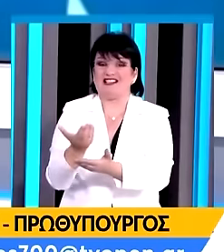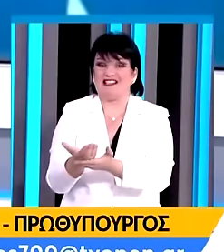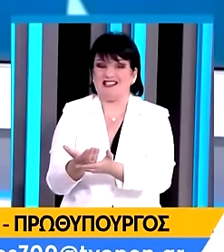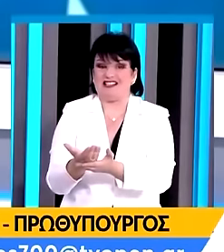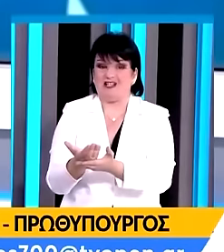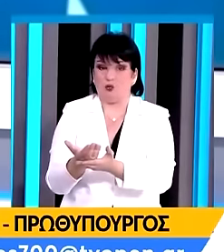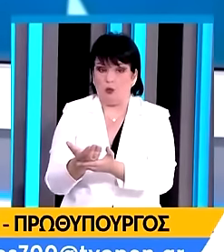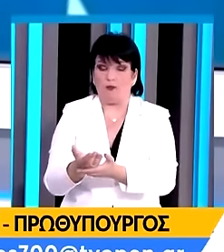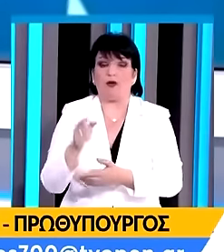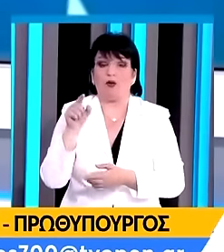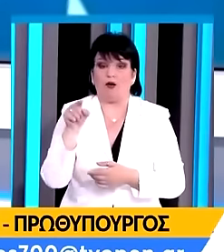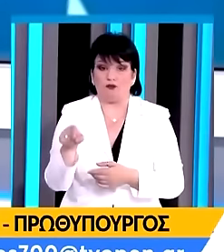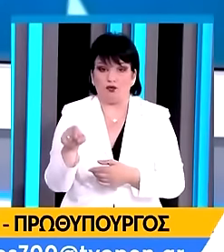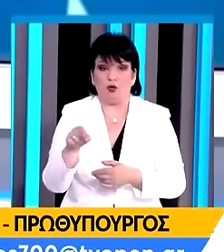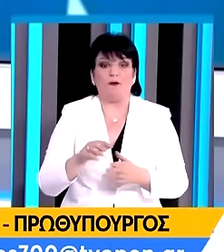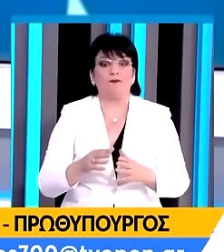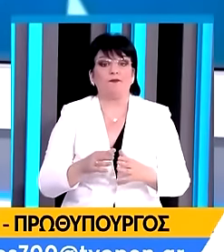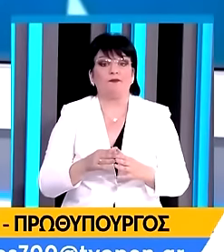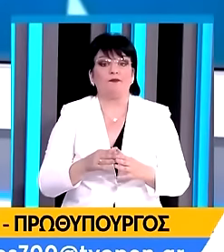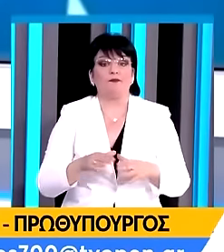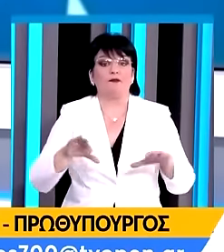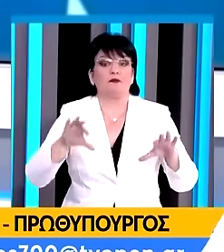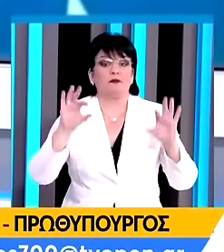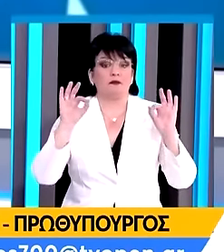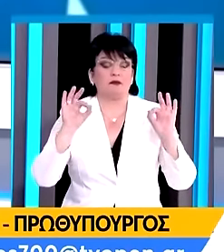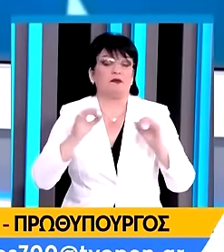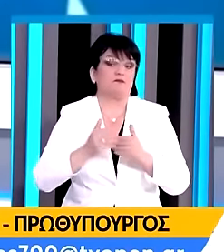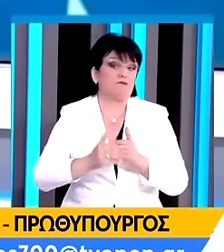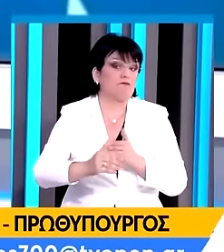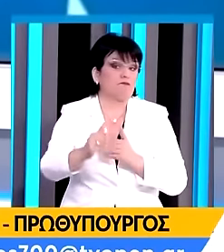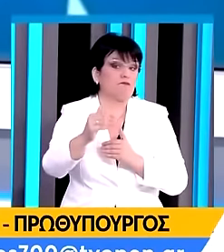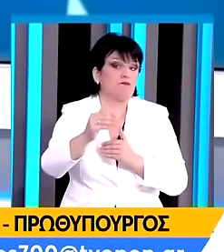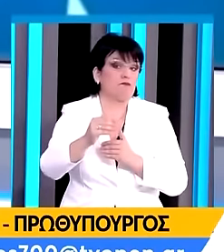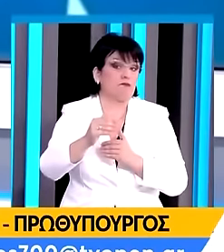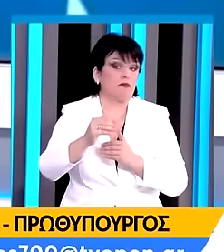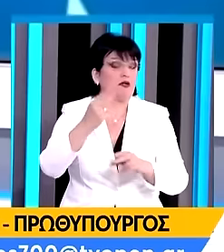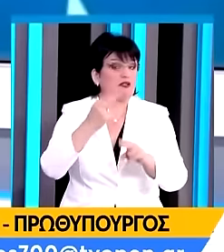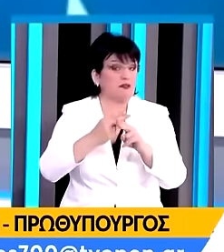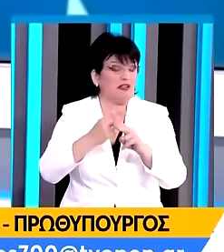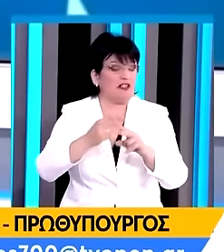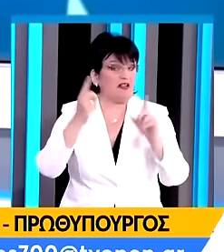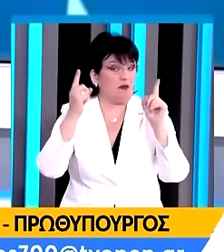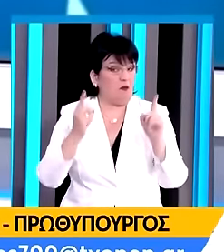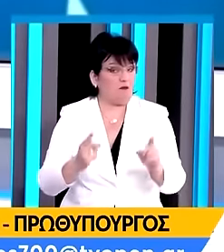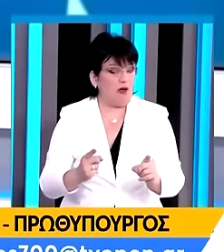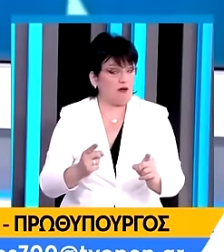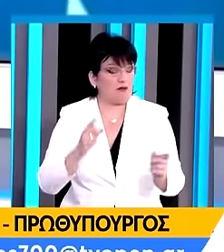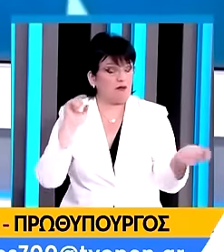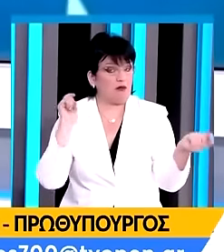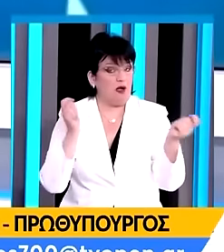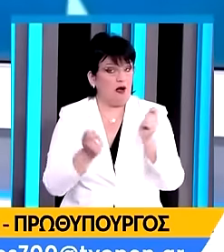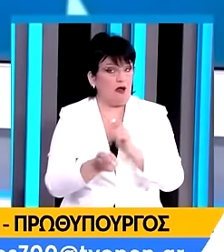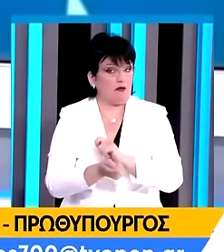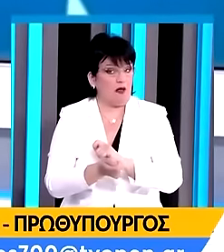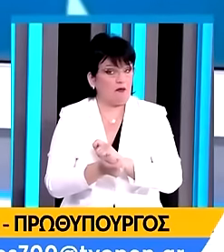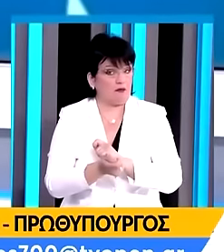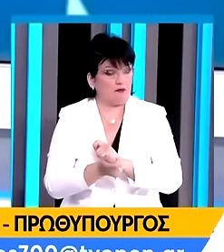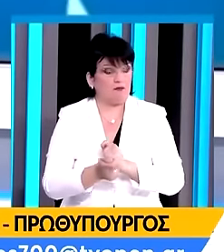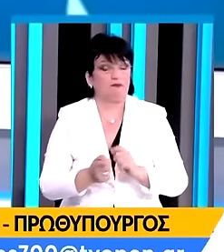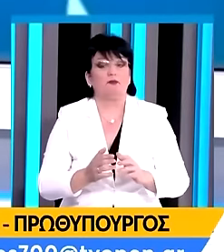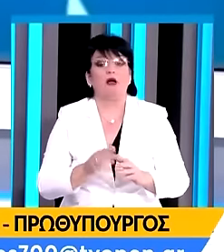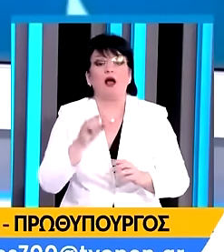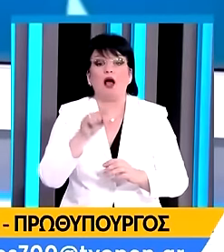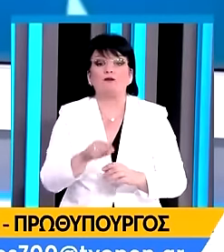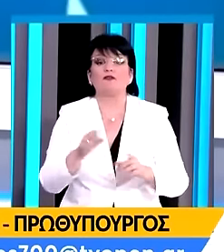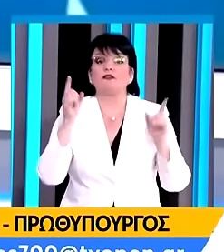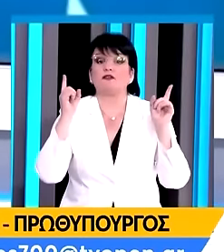μιλάμε ελάχιστα για την Ευρώπη, αρχίζει και ακούγεται περισσότερο. Θα πάρθουν πολύ σημαντικές αποφάσεις στην Ευρώπη τα επόμενα χρόνια. Αυτές